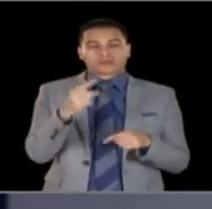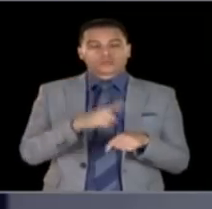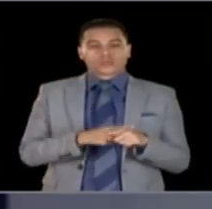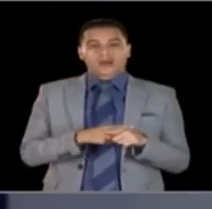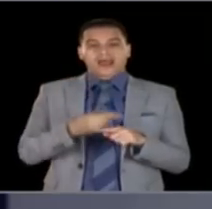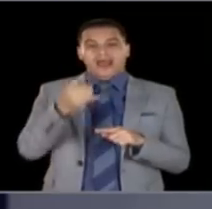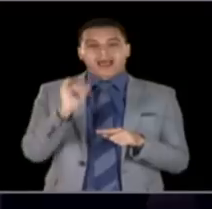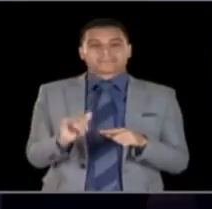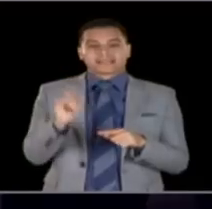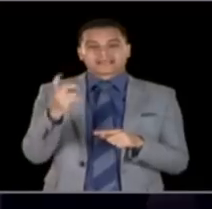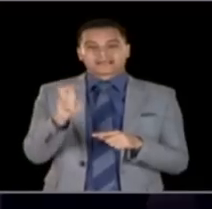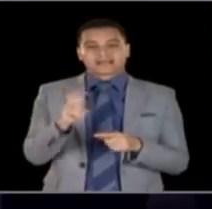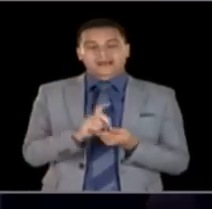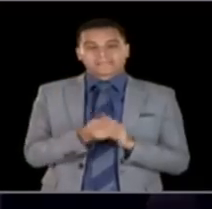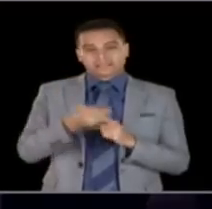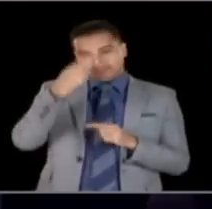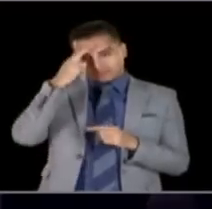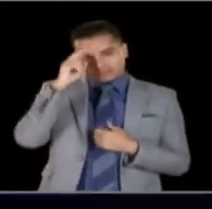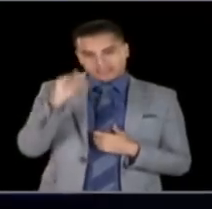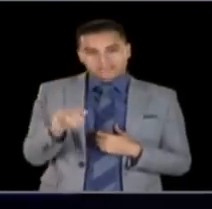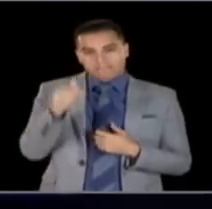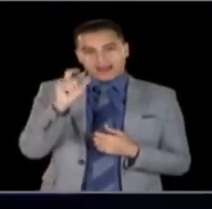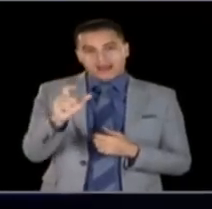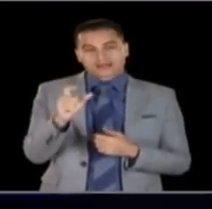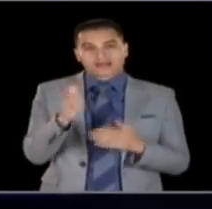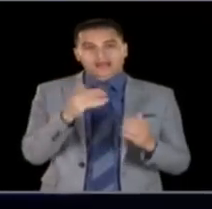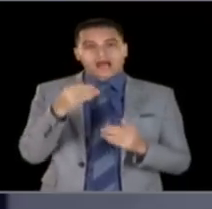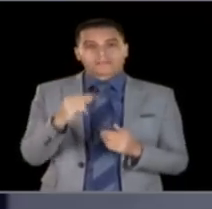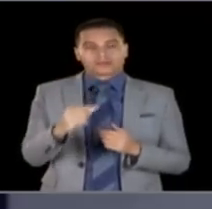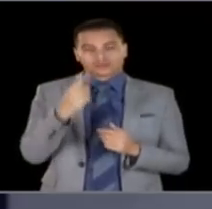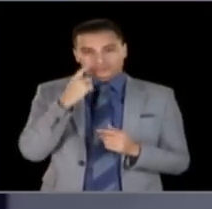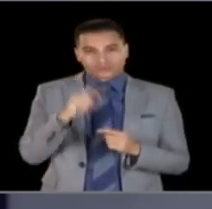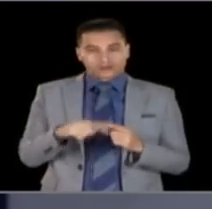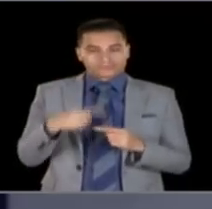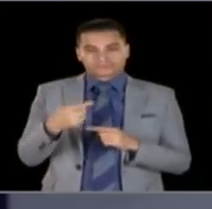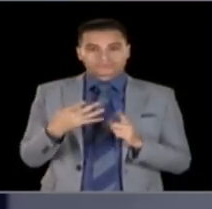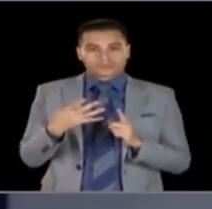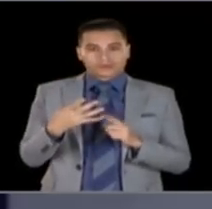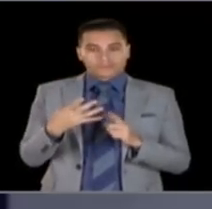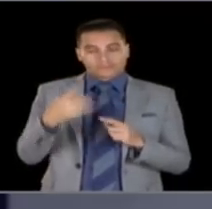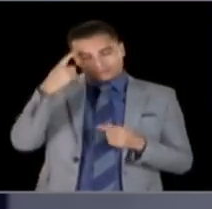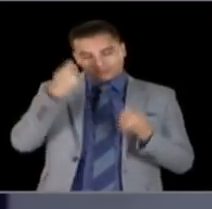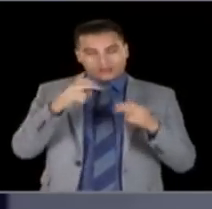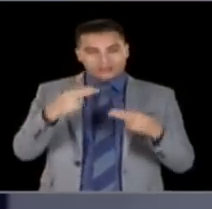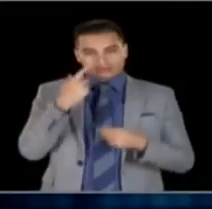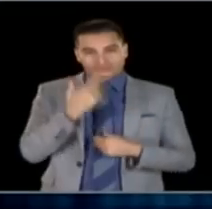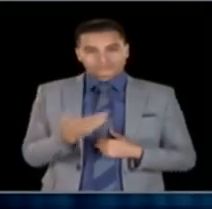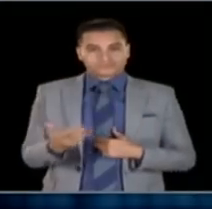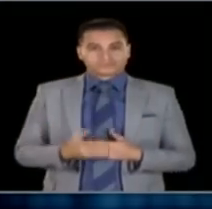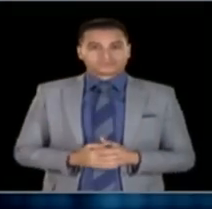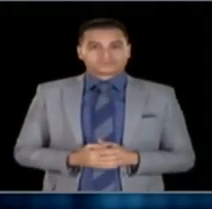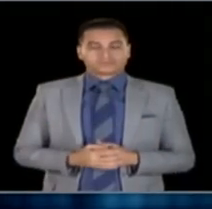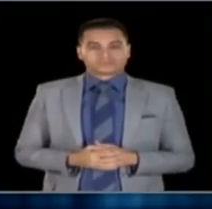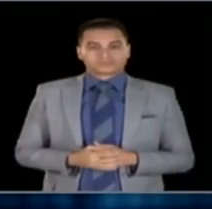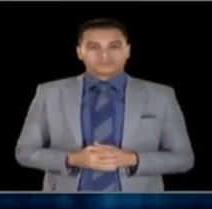وأميرة محمد رجعت مكان إيمان أحمد. ودلوقتي مع الفقرة الرابعة، فقرة تحت الضغط.